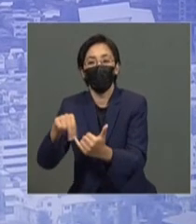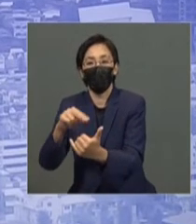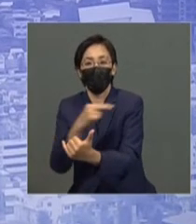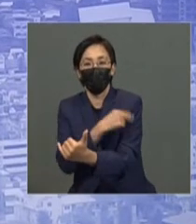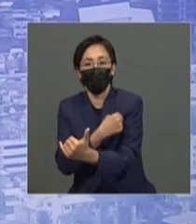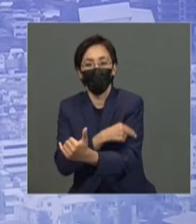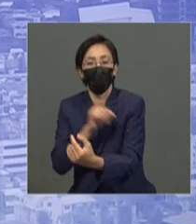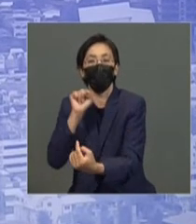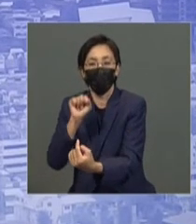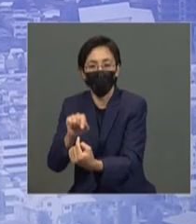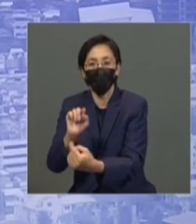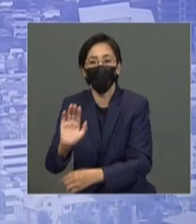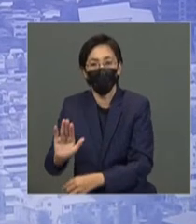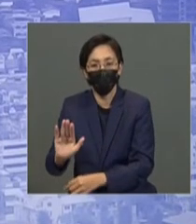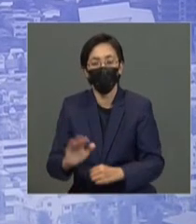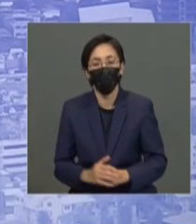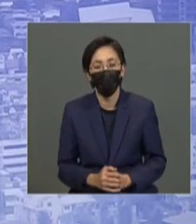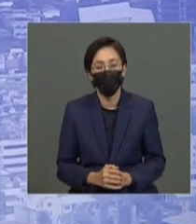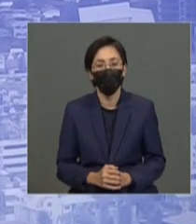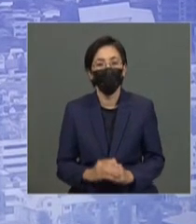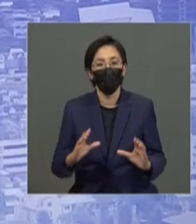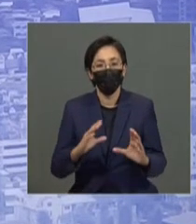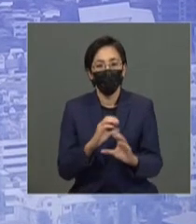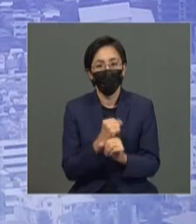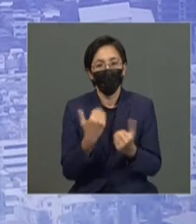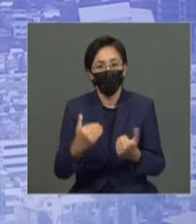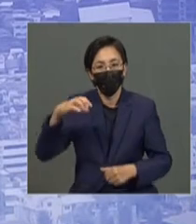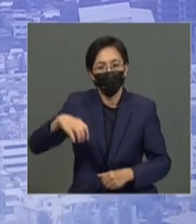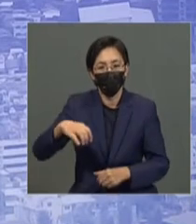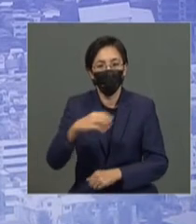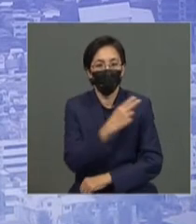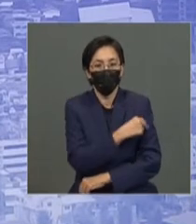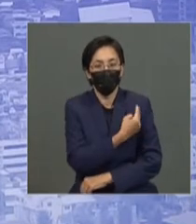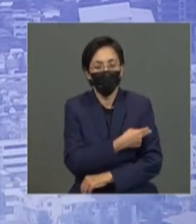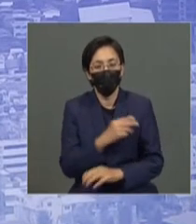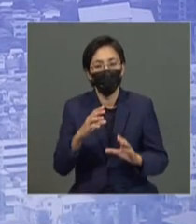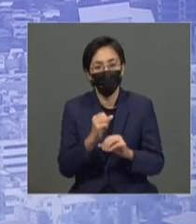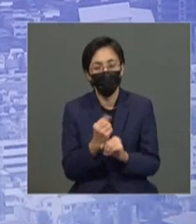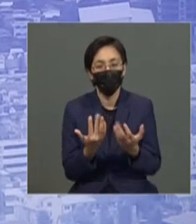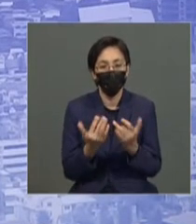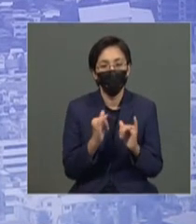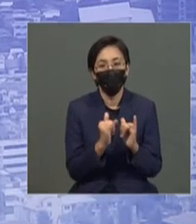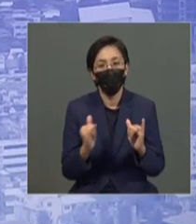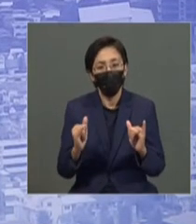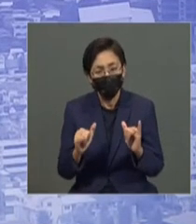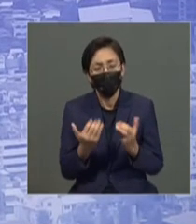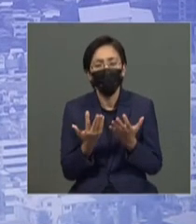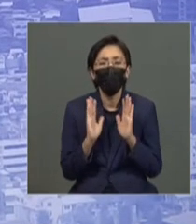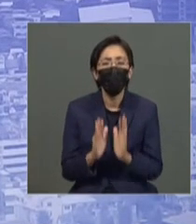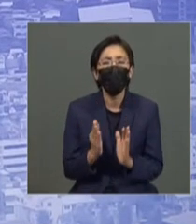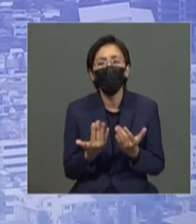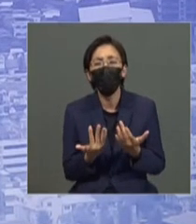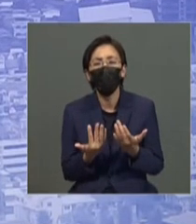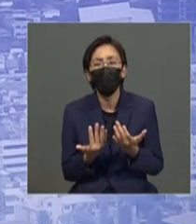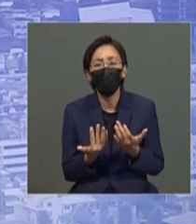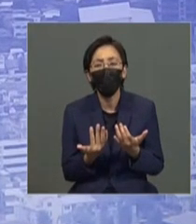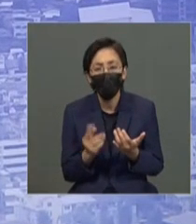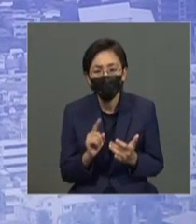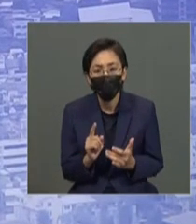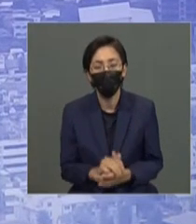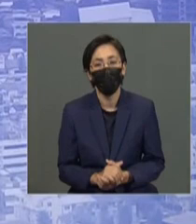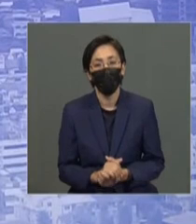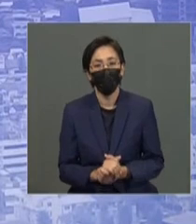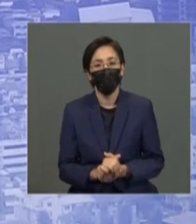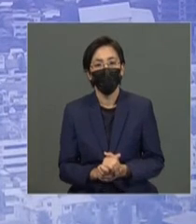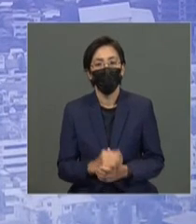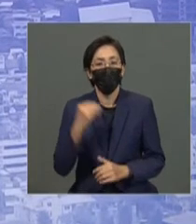ษาอย่างเหมาะสมโดยสรุปเนี่ยนะคะวันนี้กรมการแพทย์รายงานสถานการณ์รอเตียงด้วยนะคะว่าจากข้อมูลอัปเดต